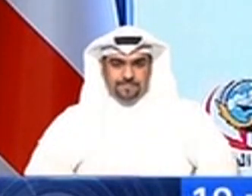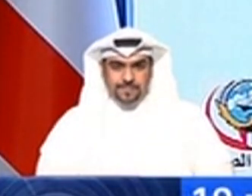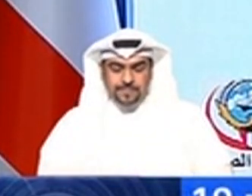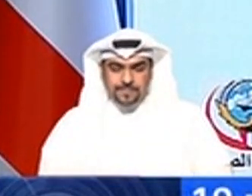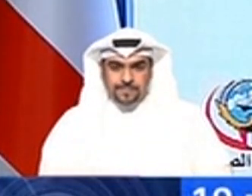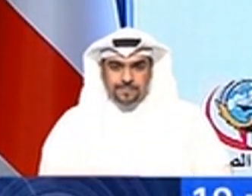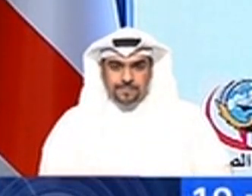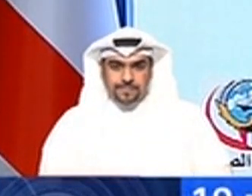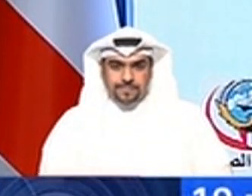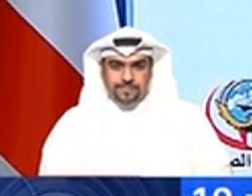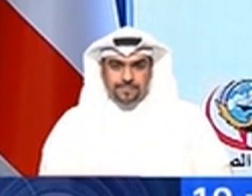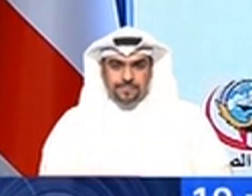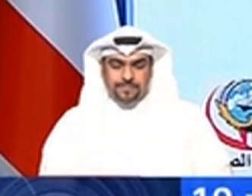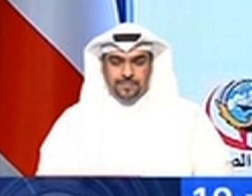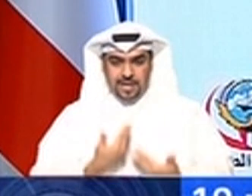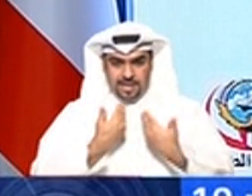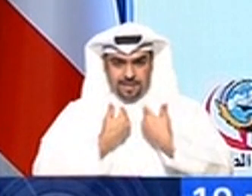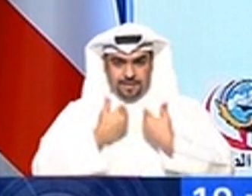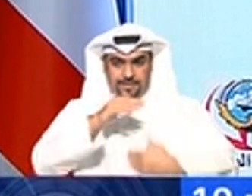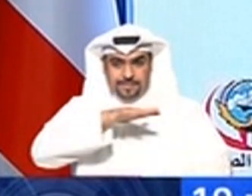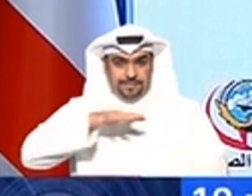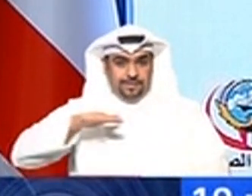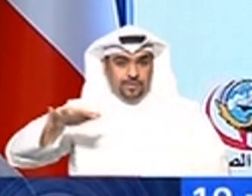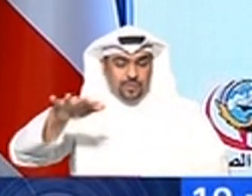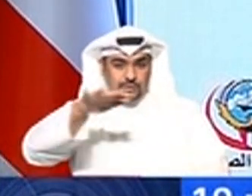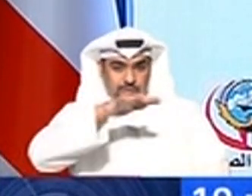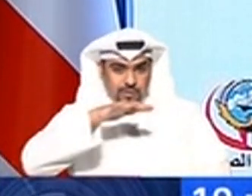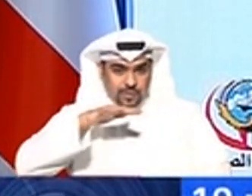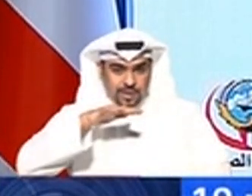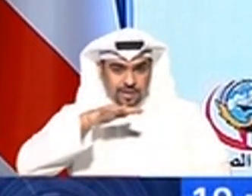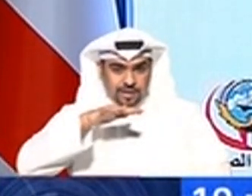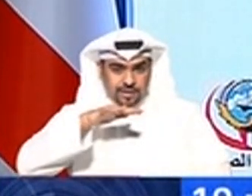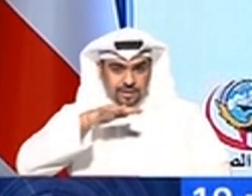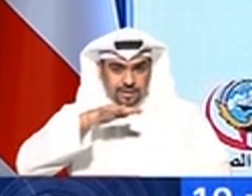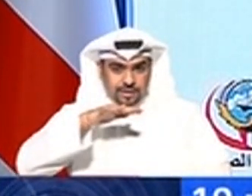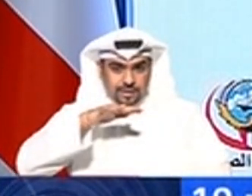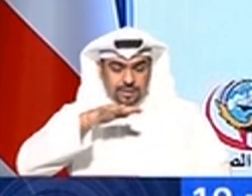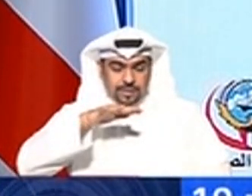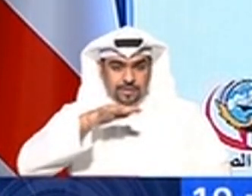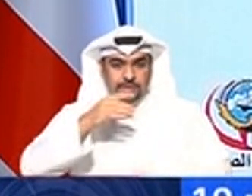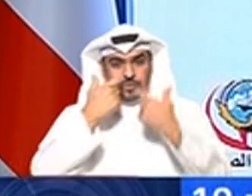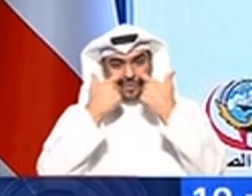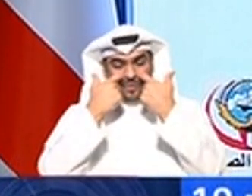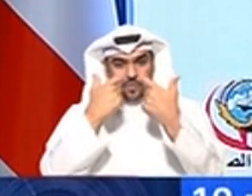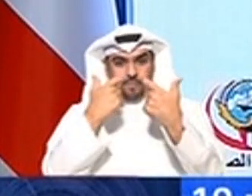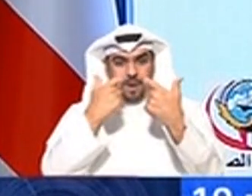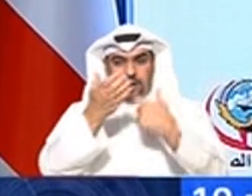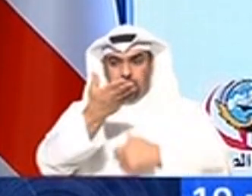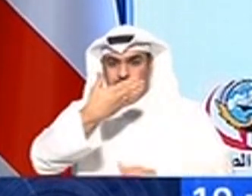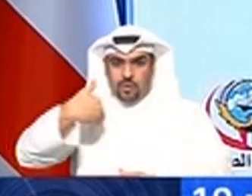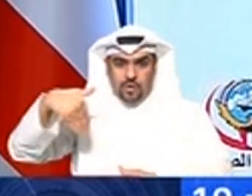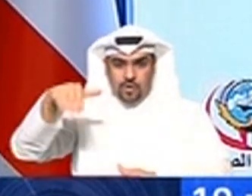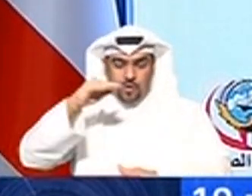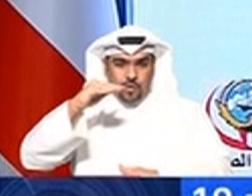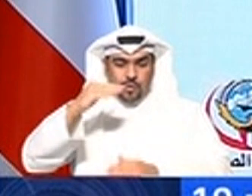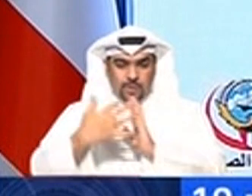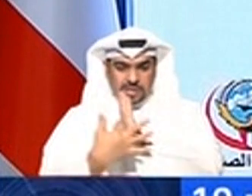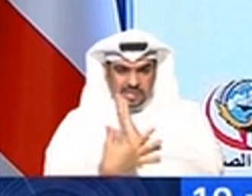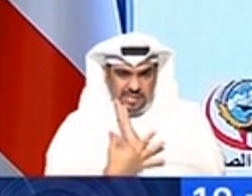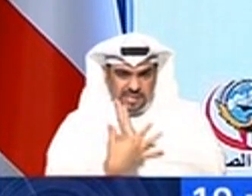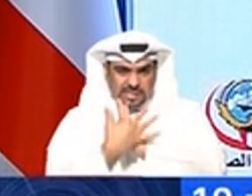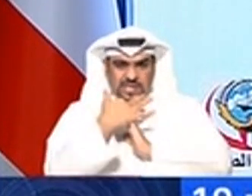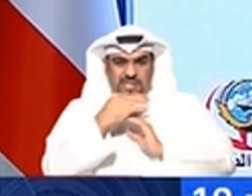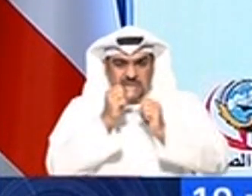نحن لا نريد أن يشد الشخص على نفسه بالإجراءات الوقائية لأيام طويلة ثم بسبب تهاون